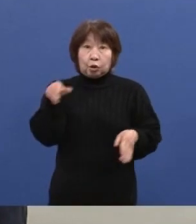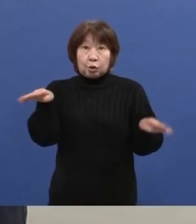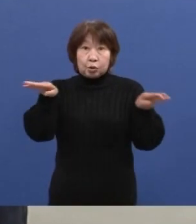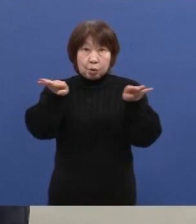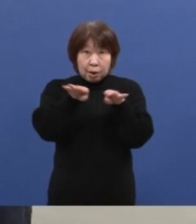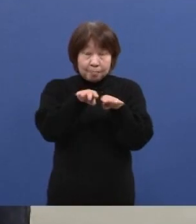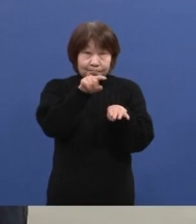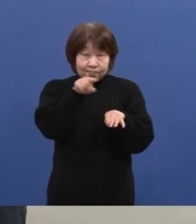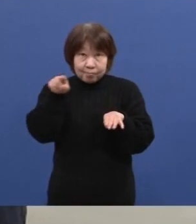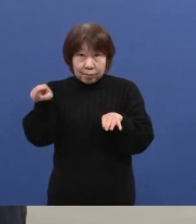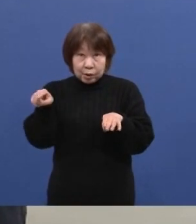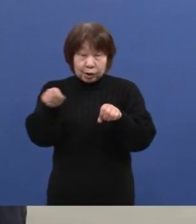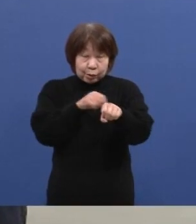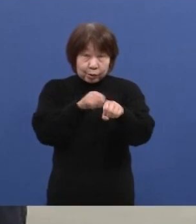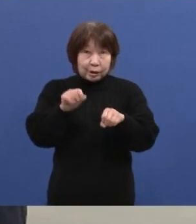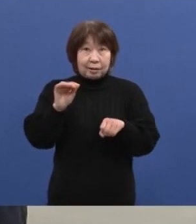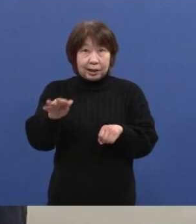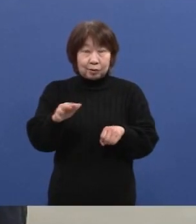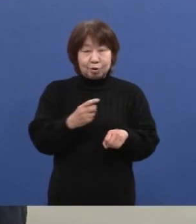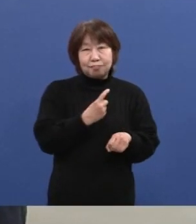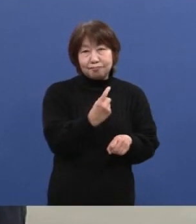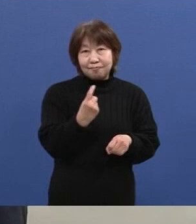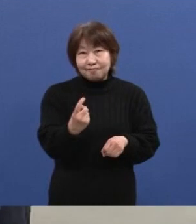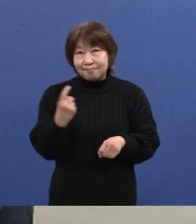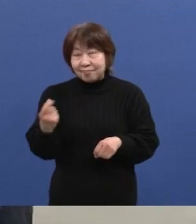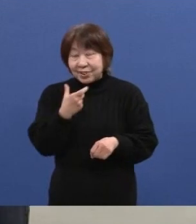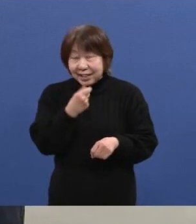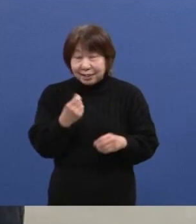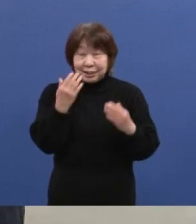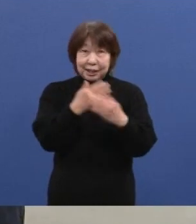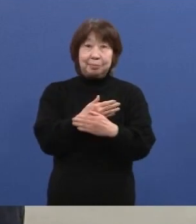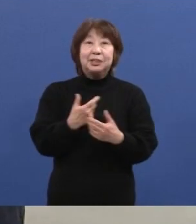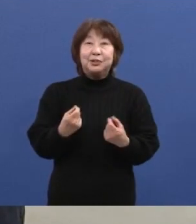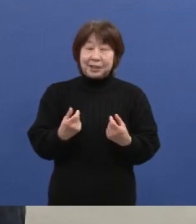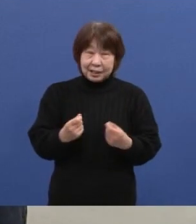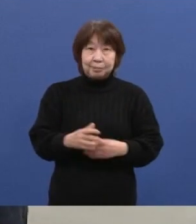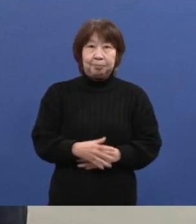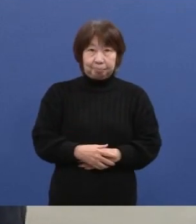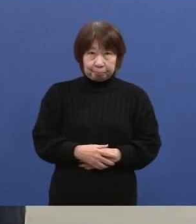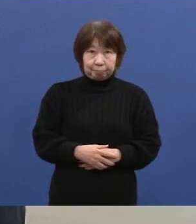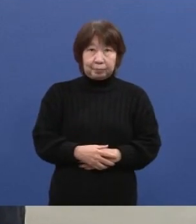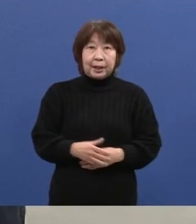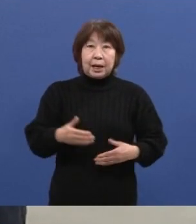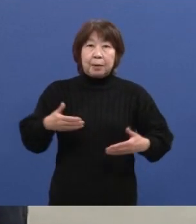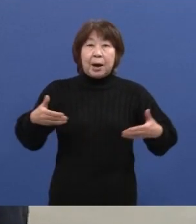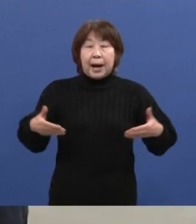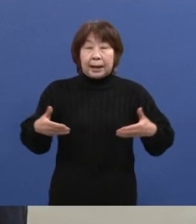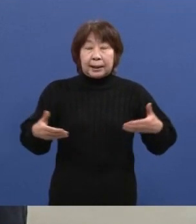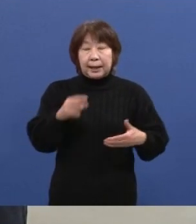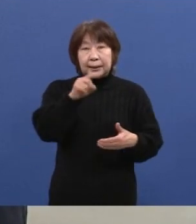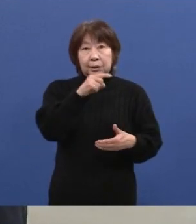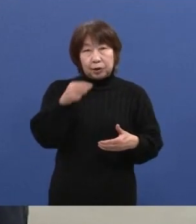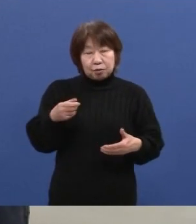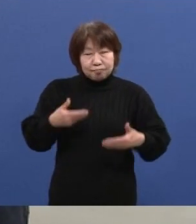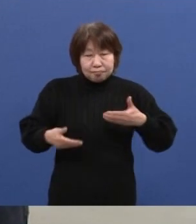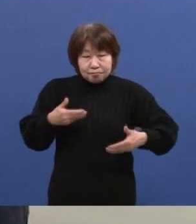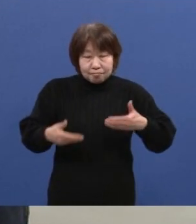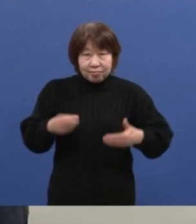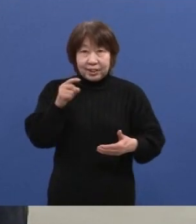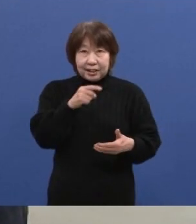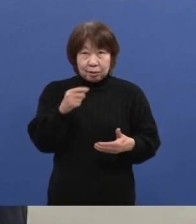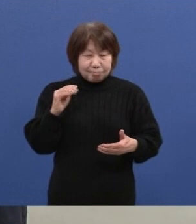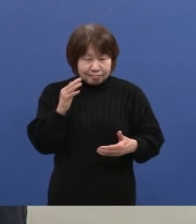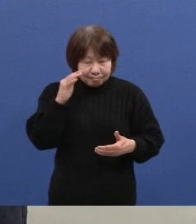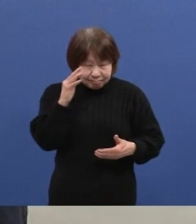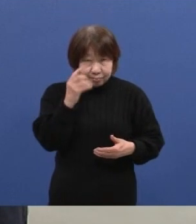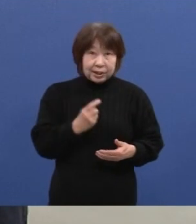があると、こうそれぞれの図書館に行ってみたくなりますよね。あ、でもただ働いている人や忙しい人など、こうなかなか図書館